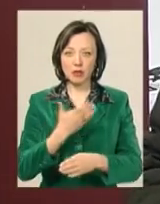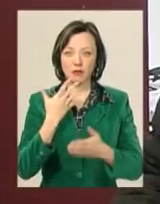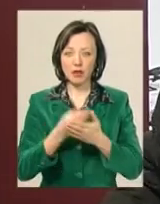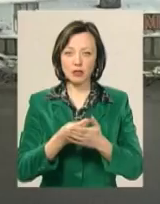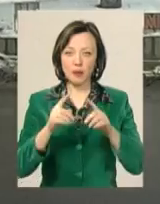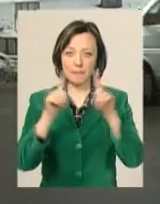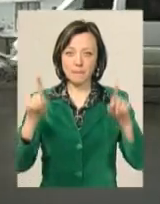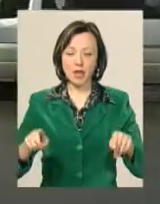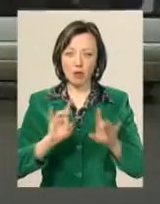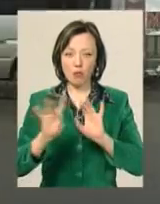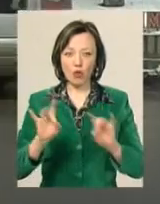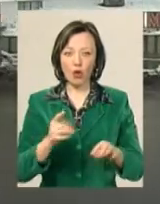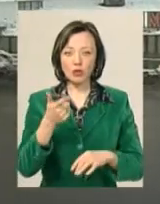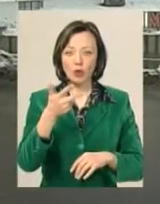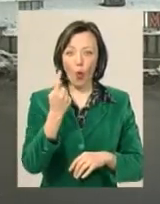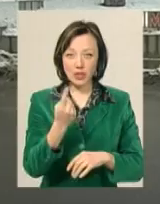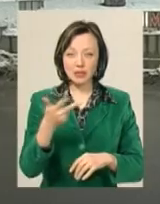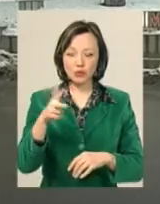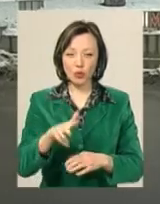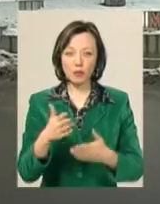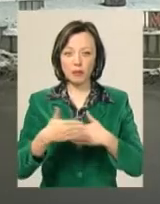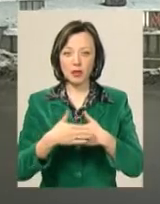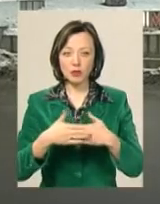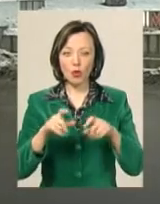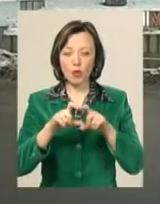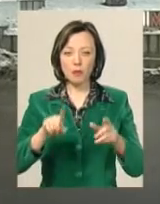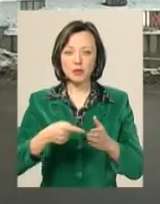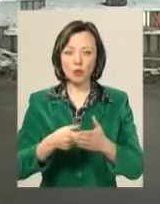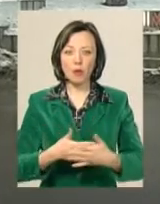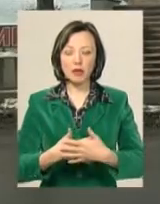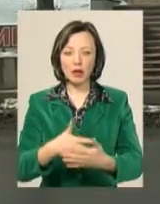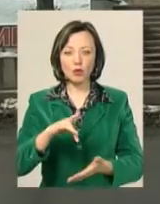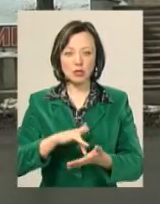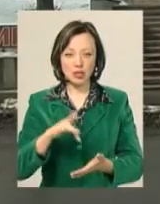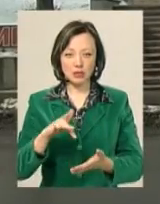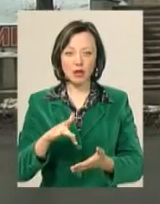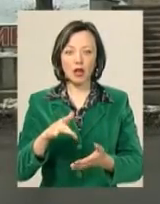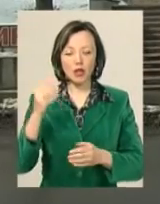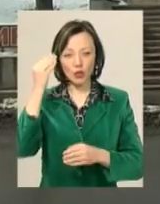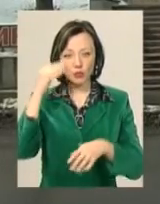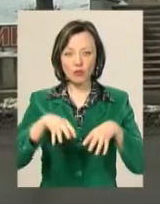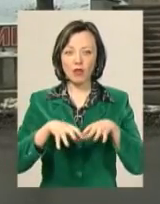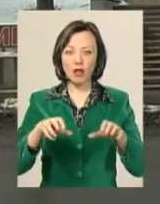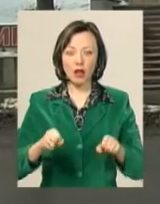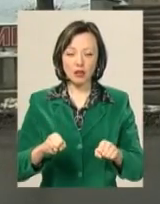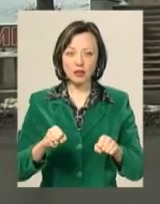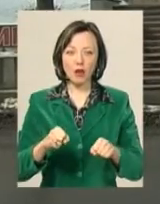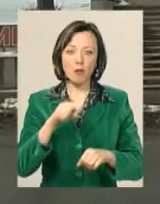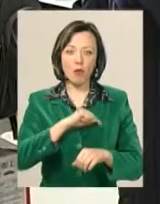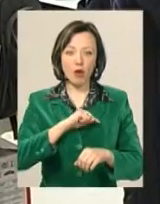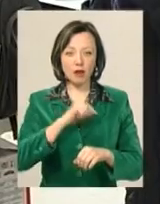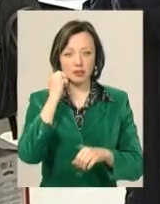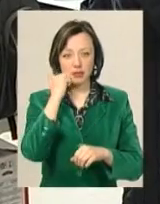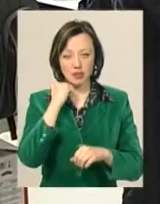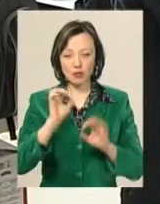бігборд і все. Один з 3 бігбордів розміщувався поблизу корпусу міського перинатального центру. Він, на думку чиновників міськради, морально